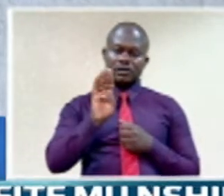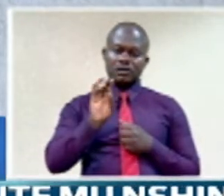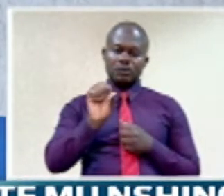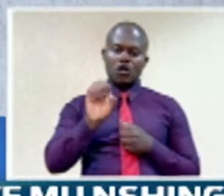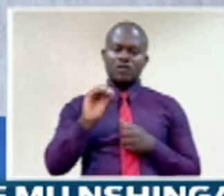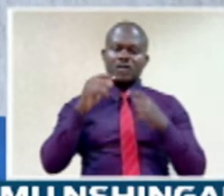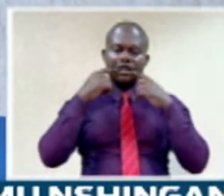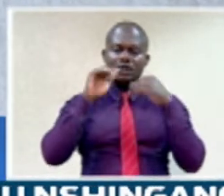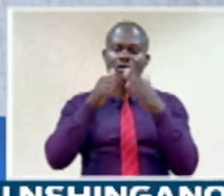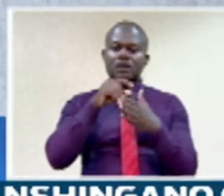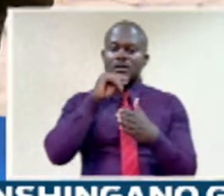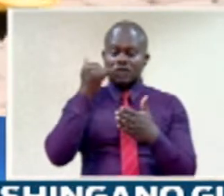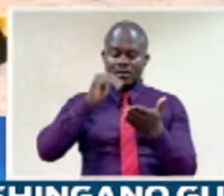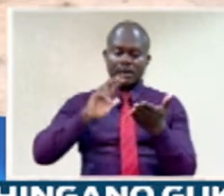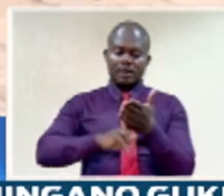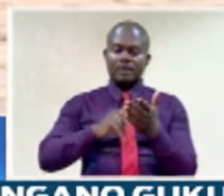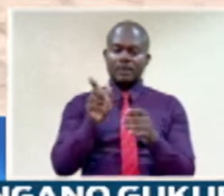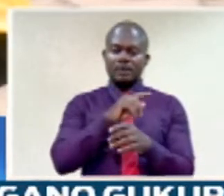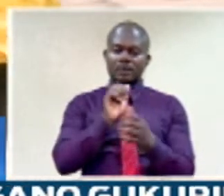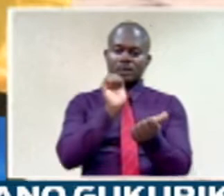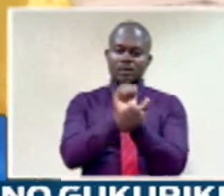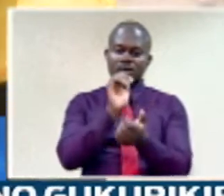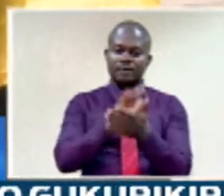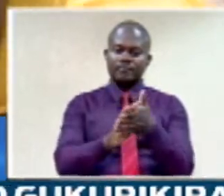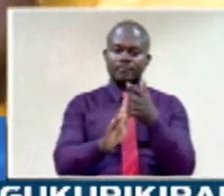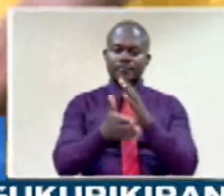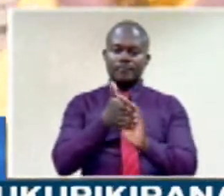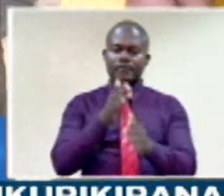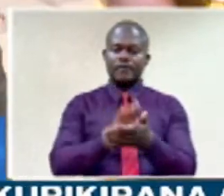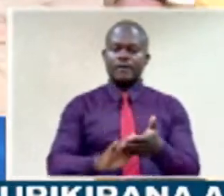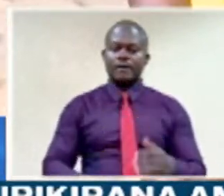ko abasore nibaramuka bahamwe n'icyaha bazafungwa burundu.